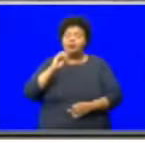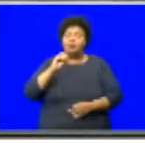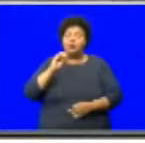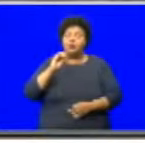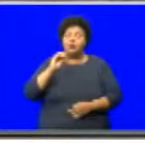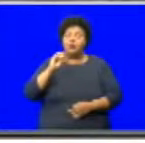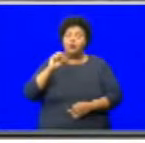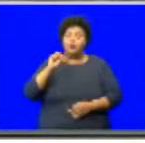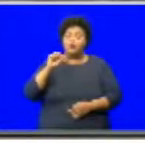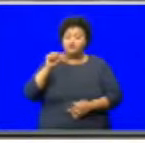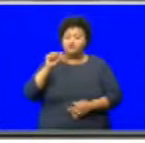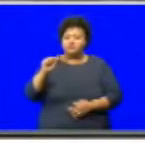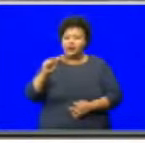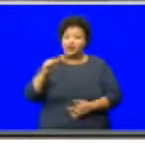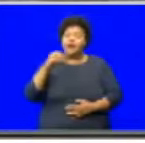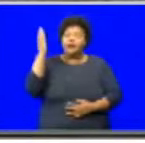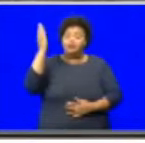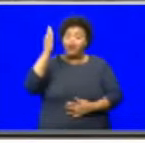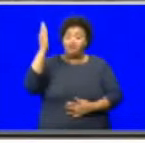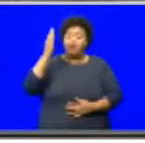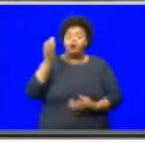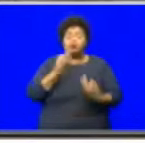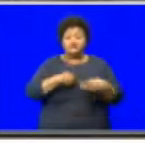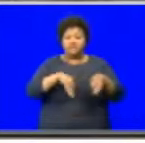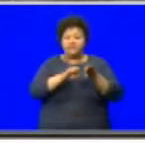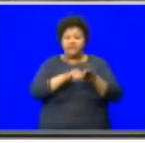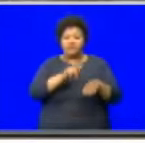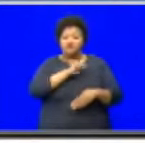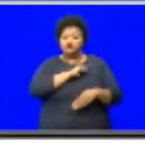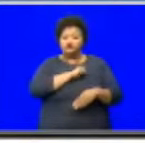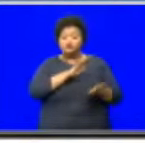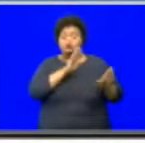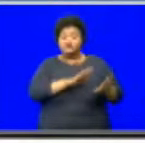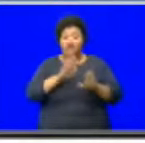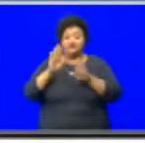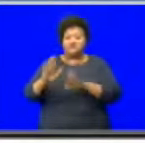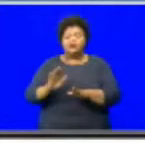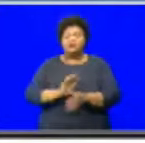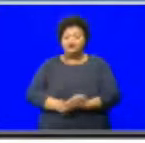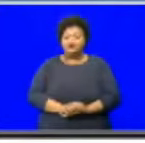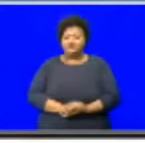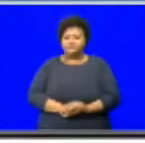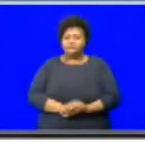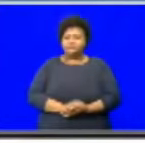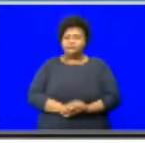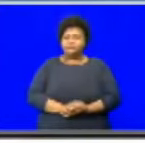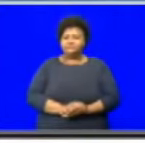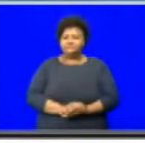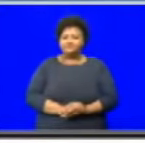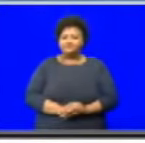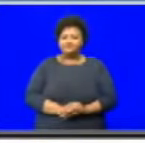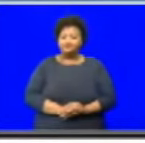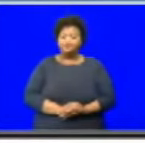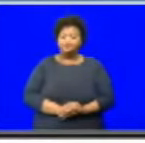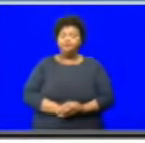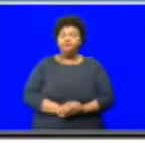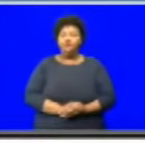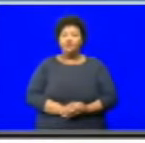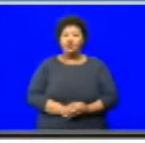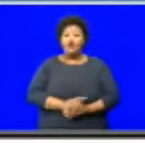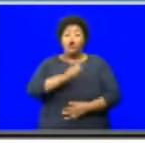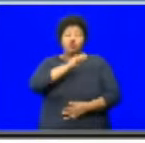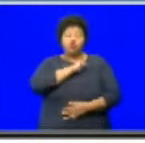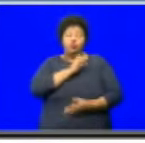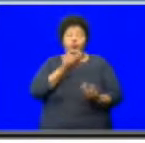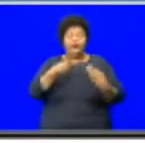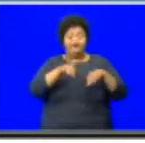uchaza ngebulukhuni lomndeni lobhekana nabo. Simo sisesiso lesikahle uyezama babo wabo kuba